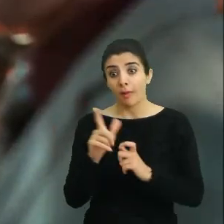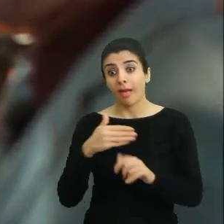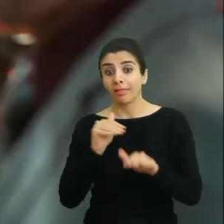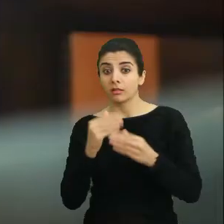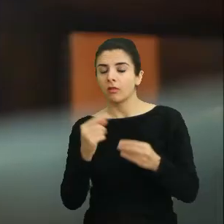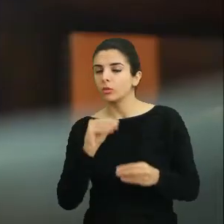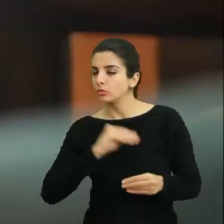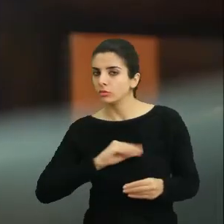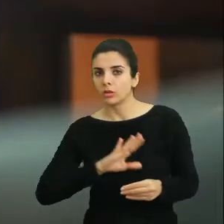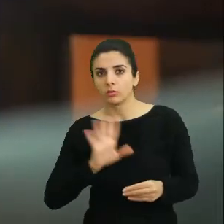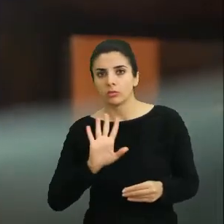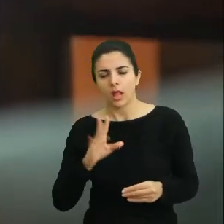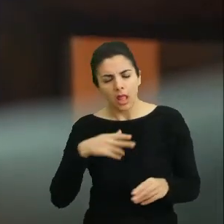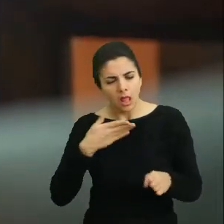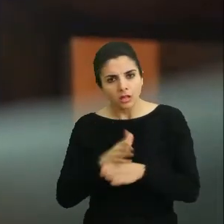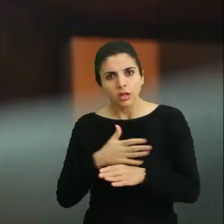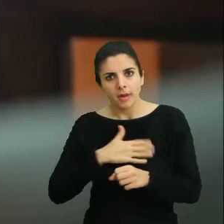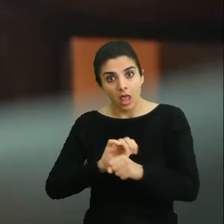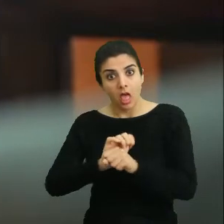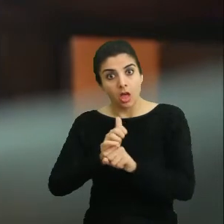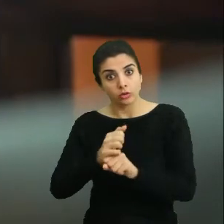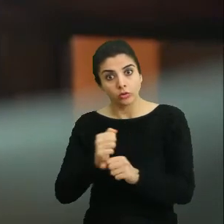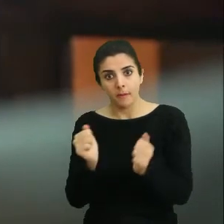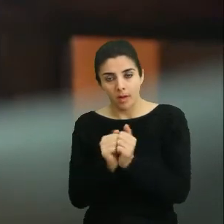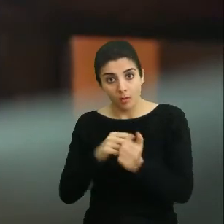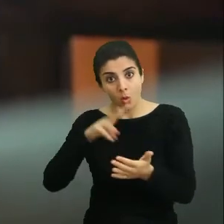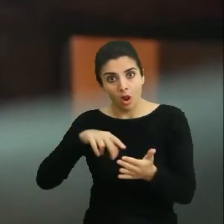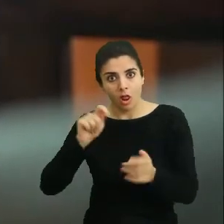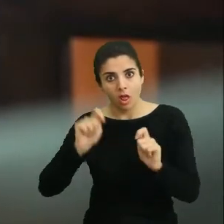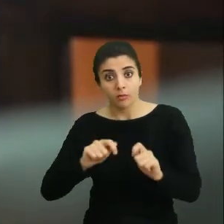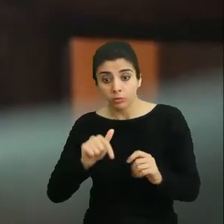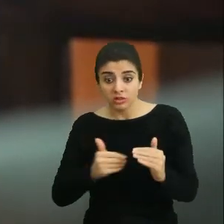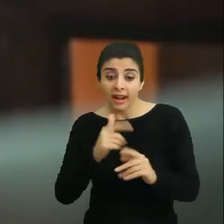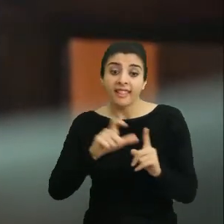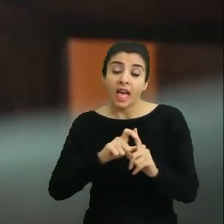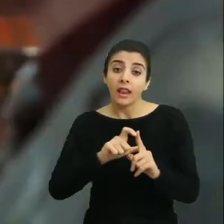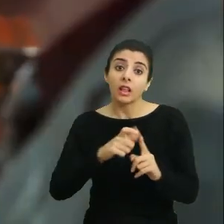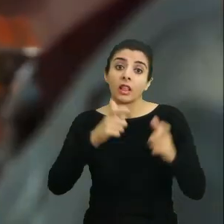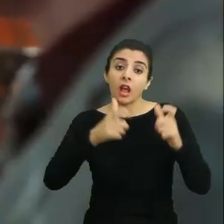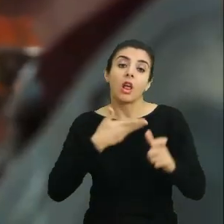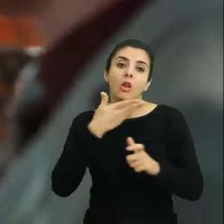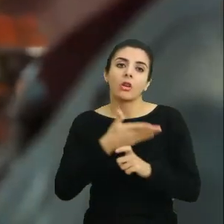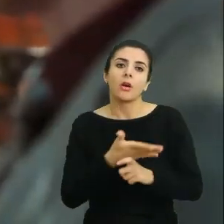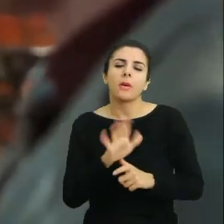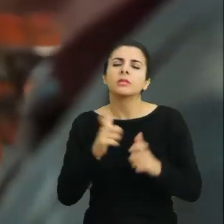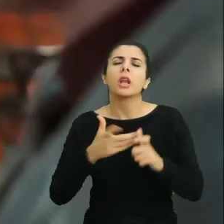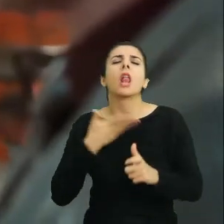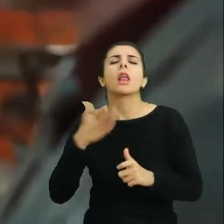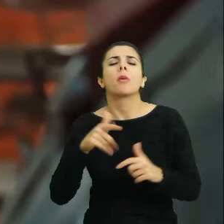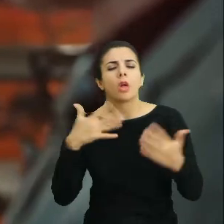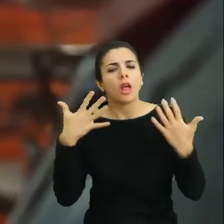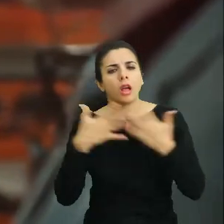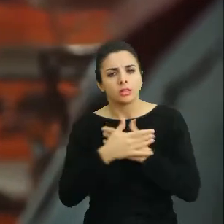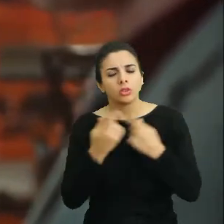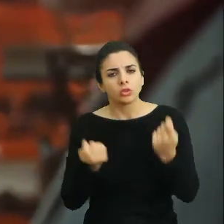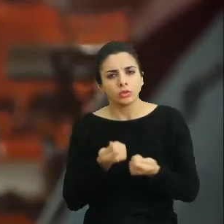da saklanma. Kabus gibi okur mektubu birikti. Buradan çıkışta doğru dergi mekanına gideceğiz. Başka hiçbir yere gitmem zaten bu gece